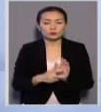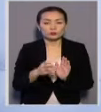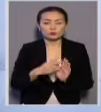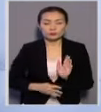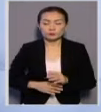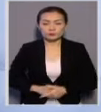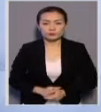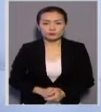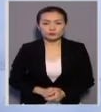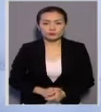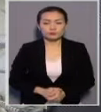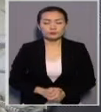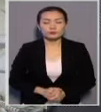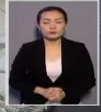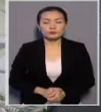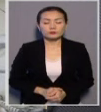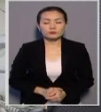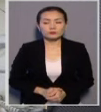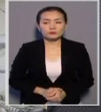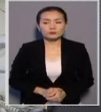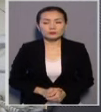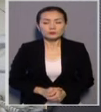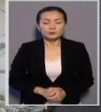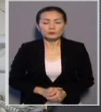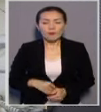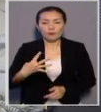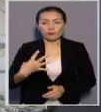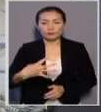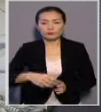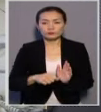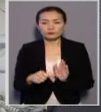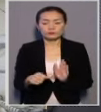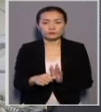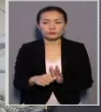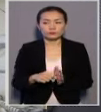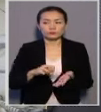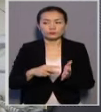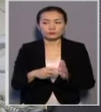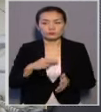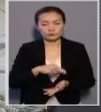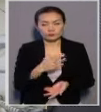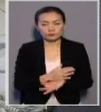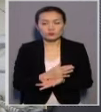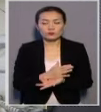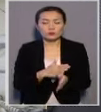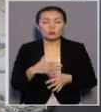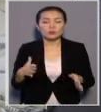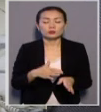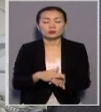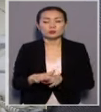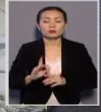теңге. Былтыр бізде жобада 46 жоспар болды, бірақ жоспарда артығымен